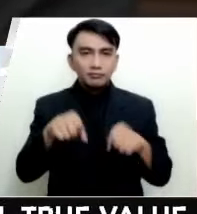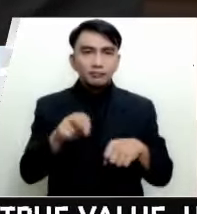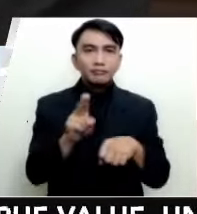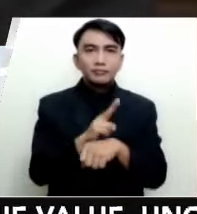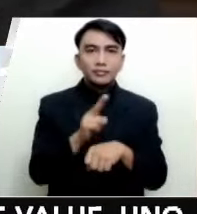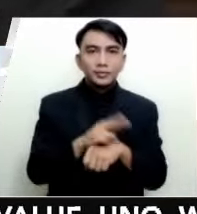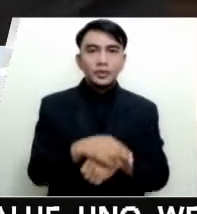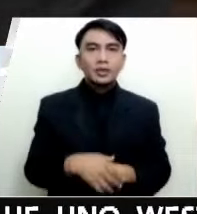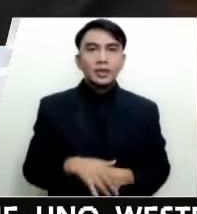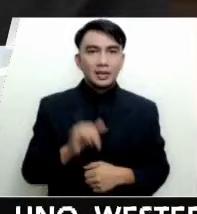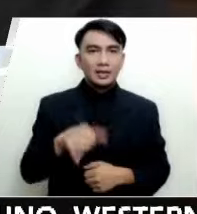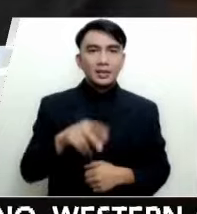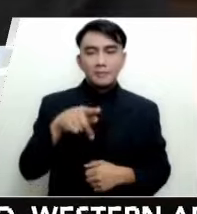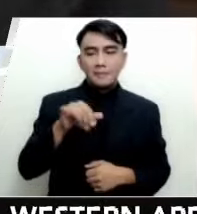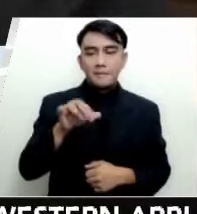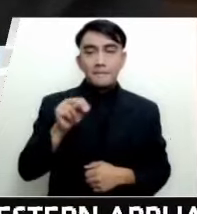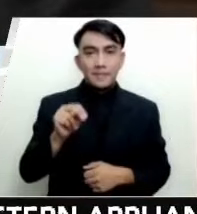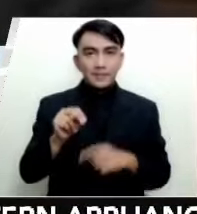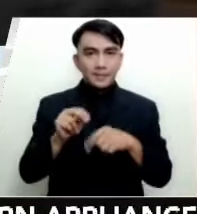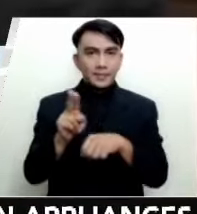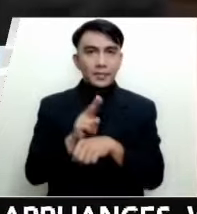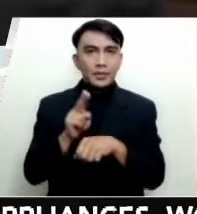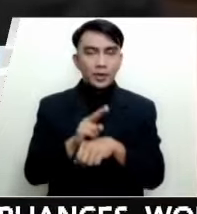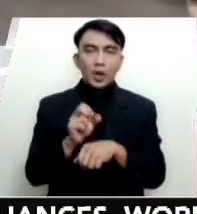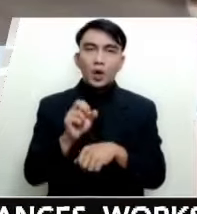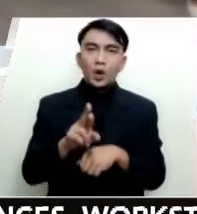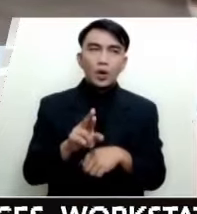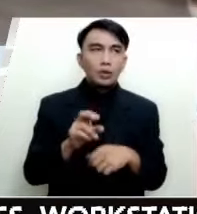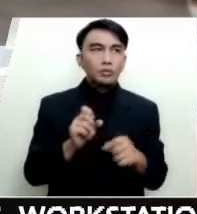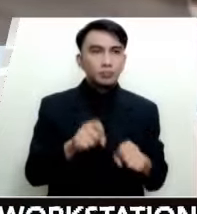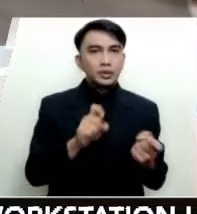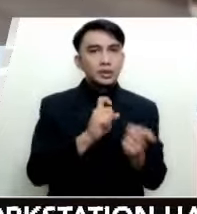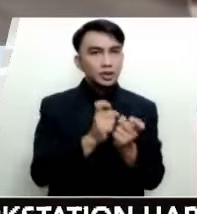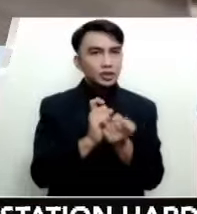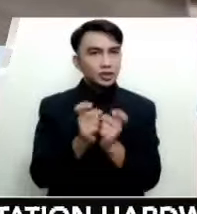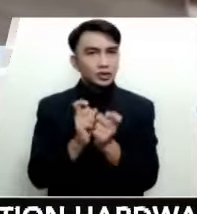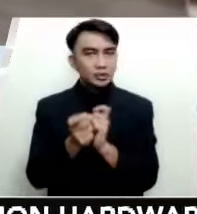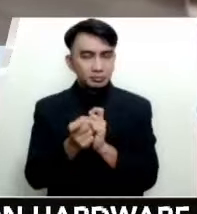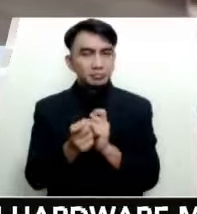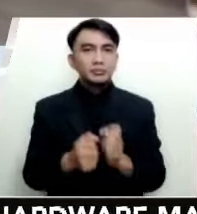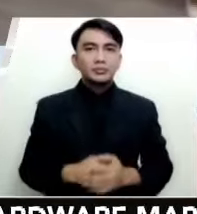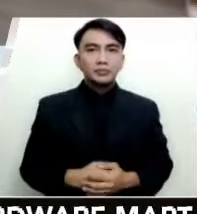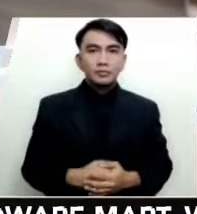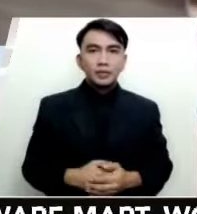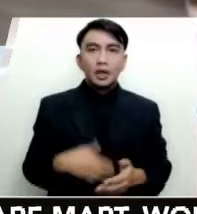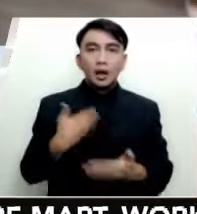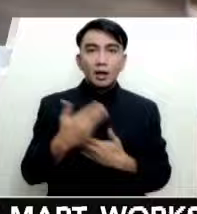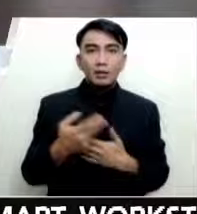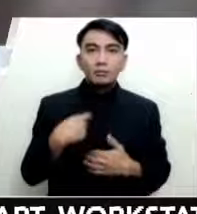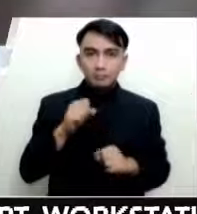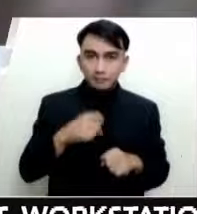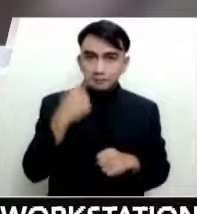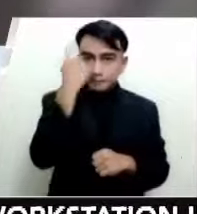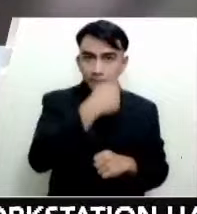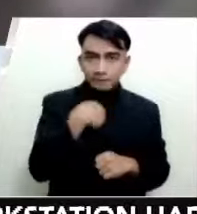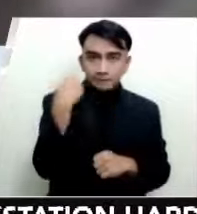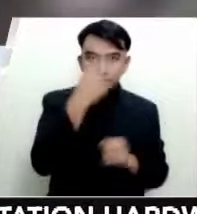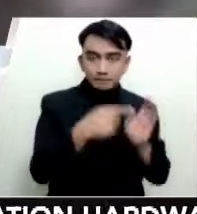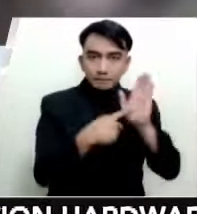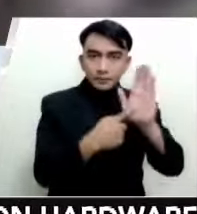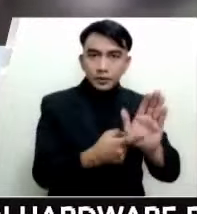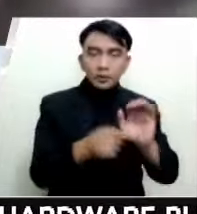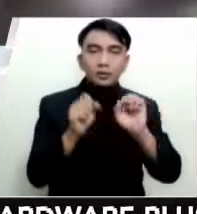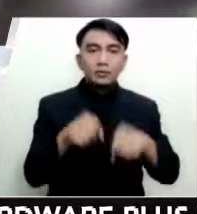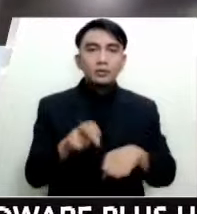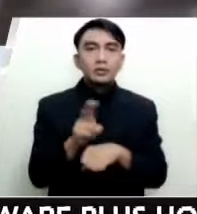one-time pins. Or yung mga nagbabago-bago ng mga passwords. Bukod sa biometrics, sabi ng isang technology editor, gumamit ng security